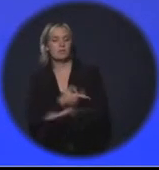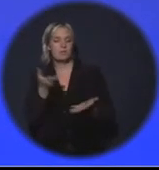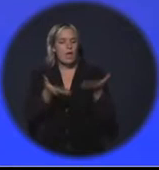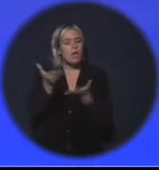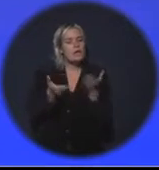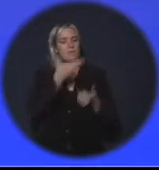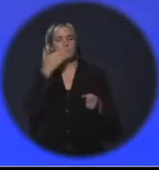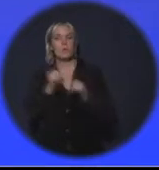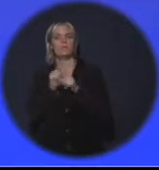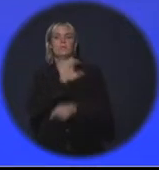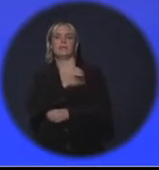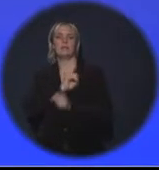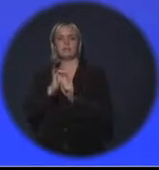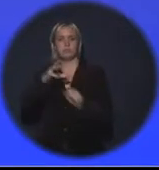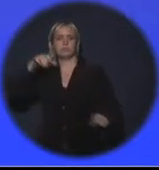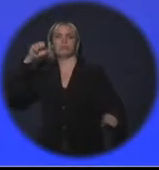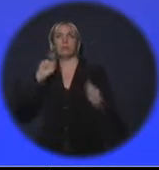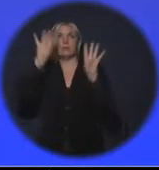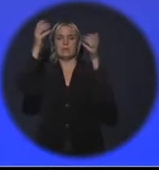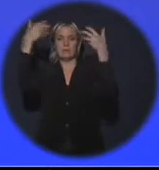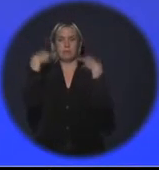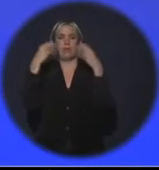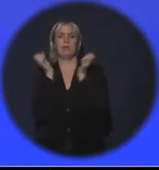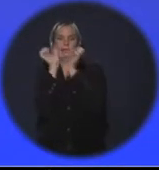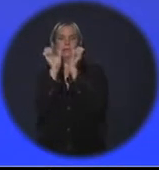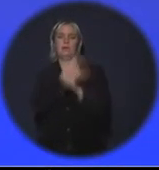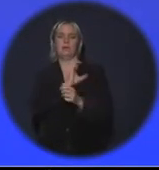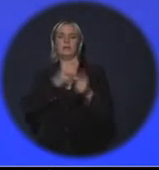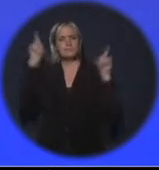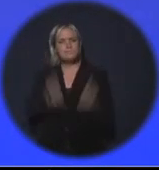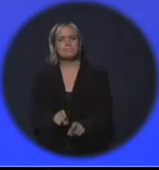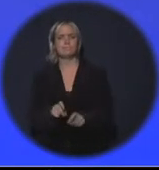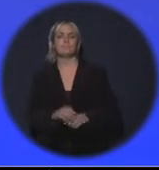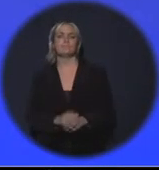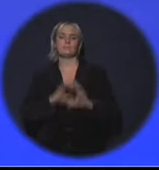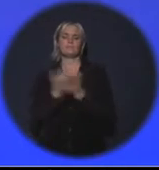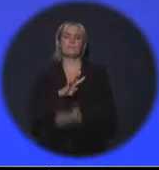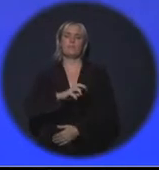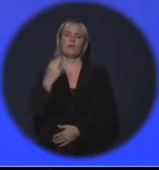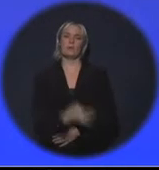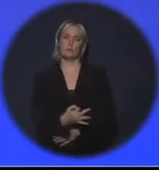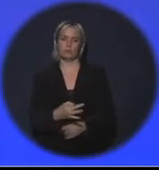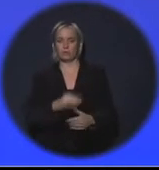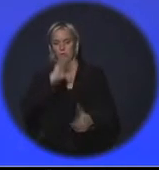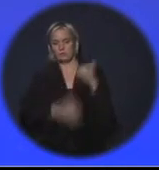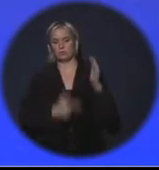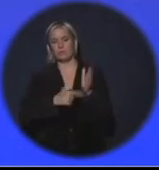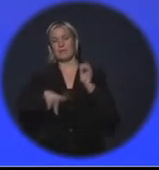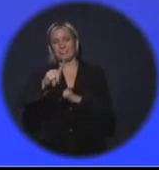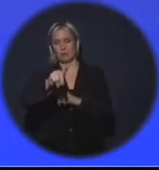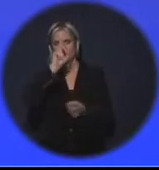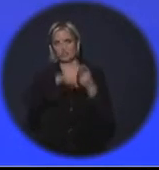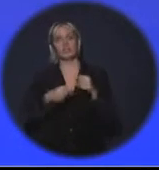les objectifs de réduction d'émissions de gaz à effet de serre que nous nous sommes fixés avec 40% en 2030 de diminution